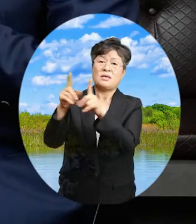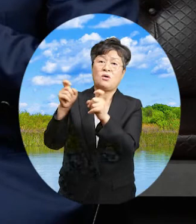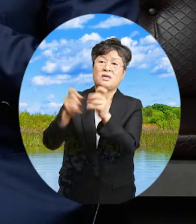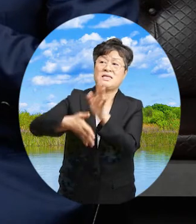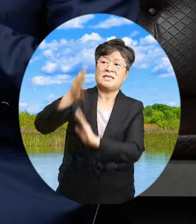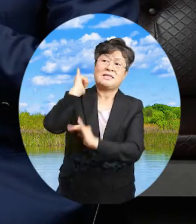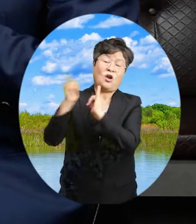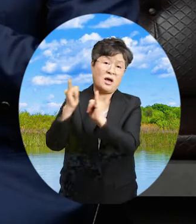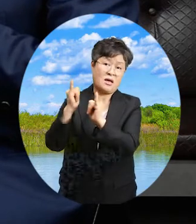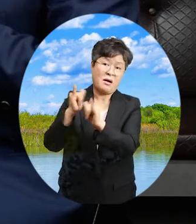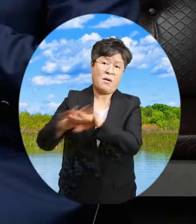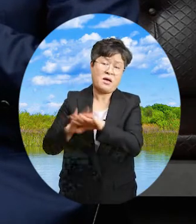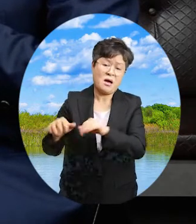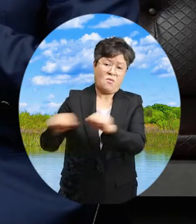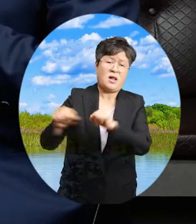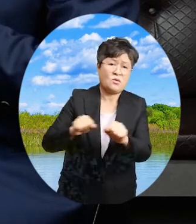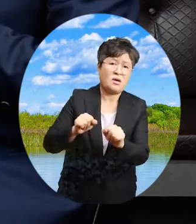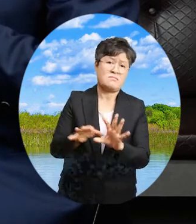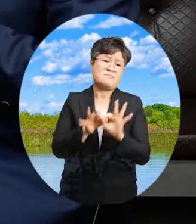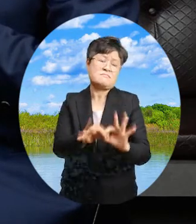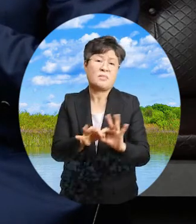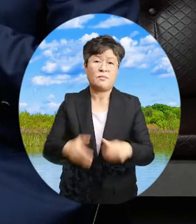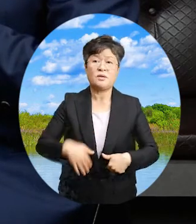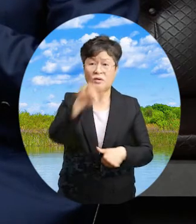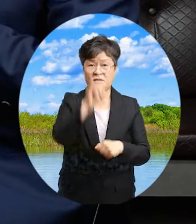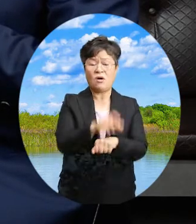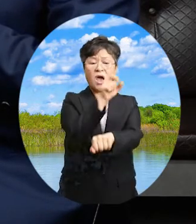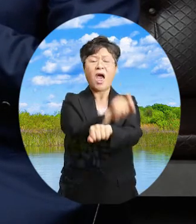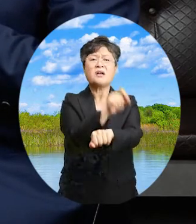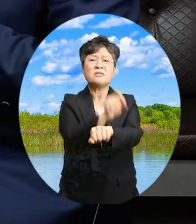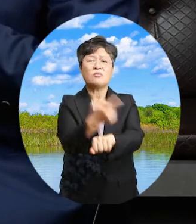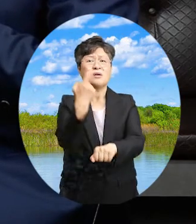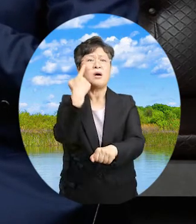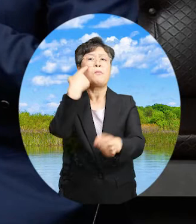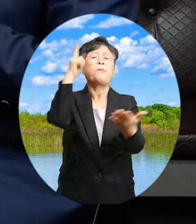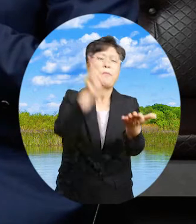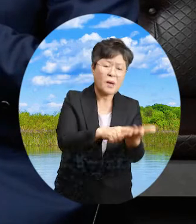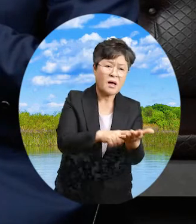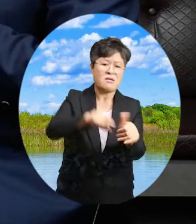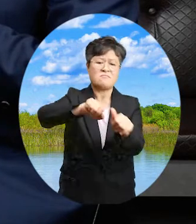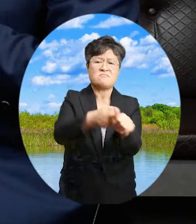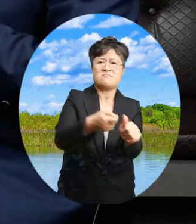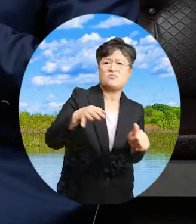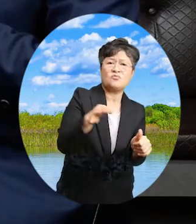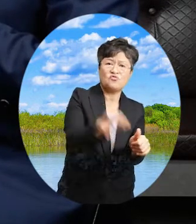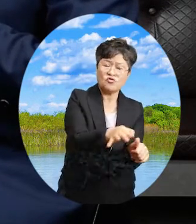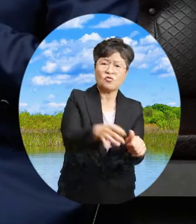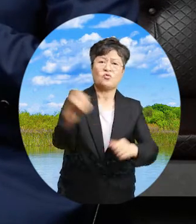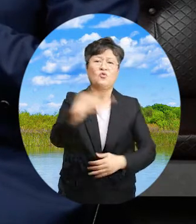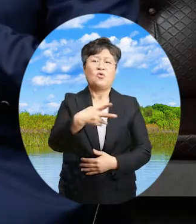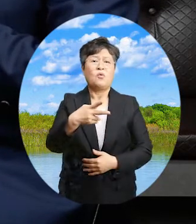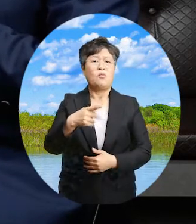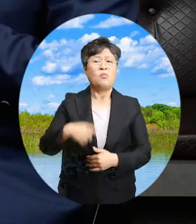정기적으로 예, 같이 일상적 회의도 하고 필요하면은 토론회도 하고 그런 네. 교류회를 적극적으로 활성화하는 것이 필요하다고 생각하게